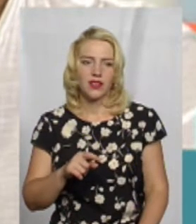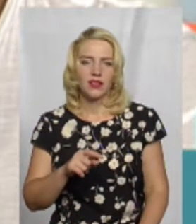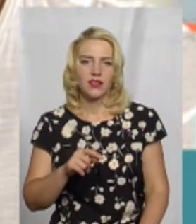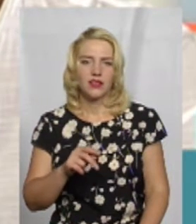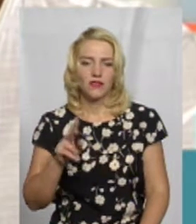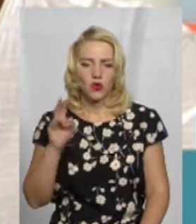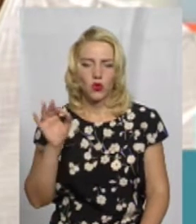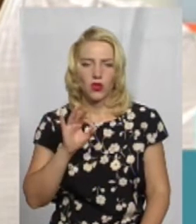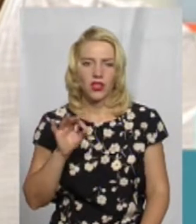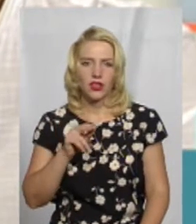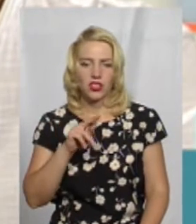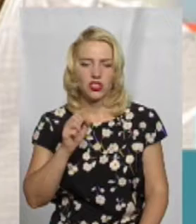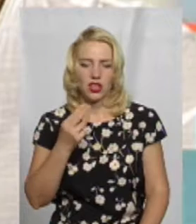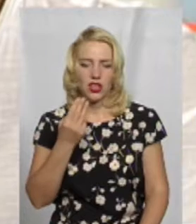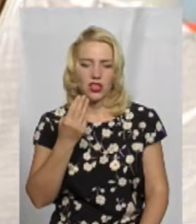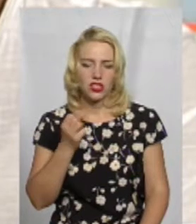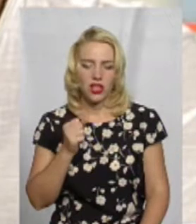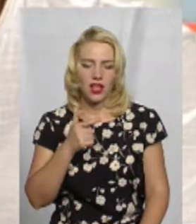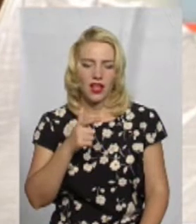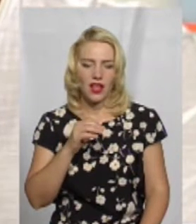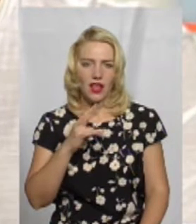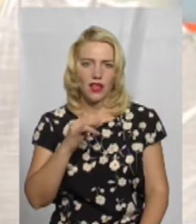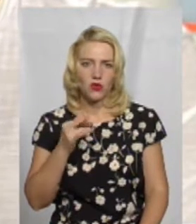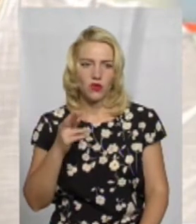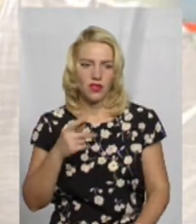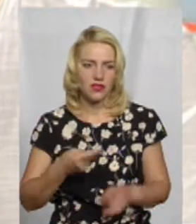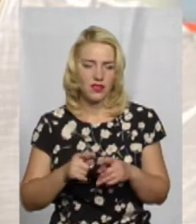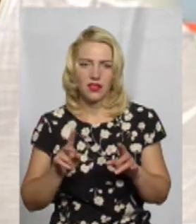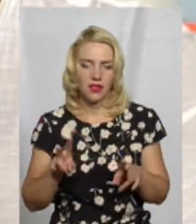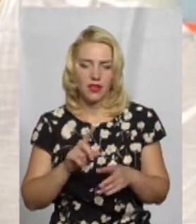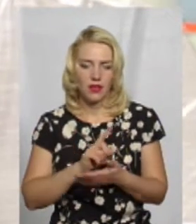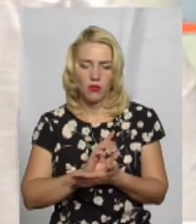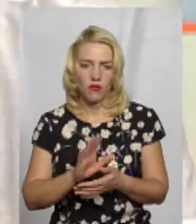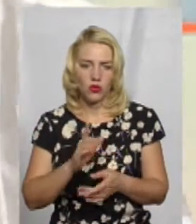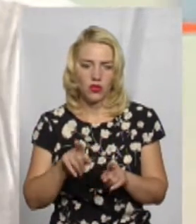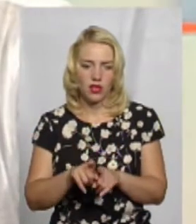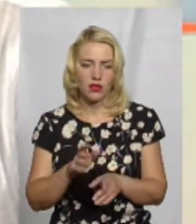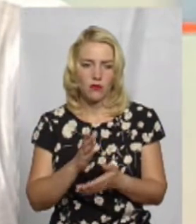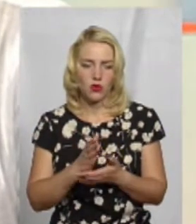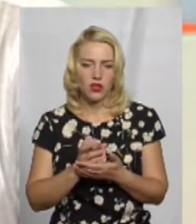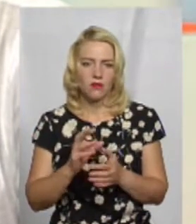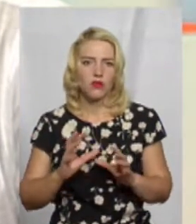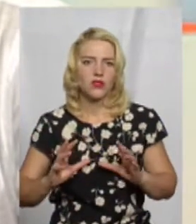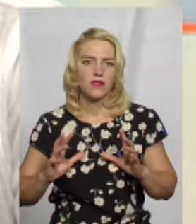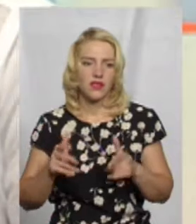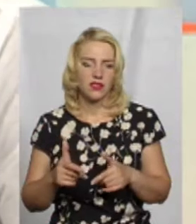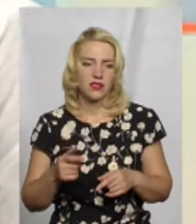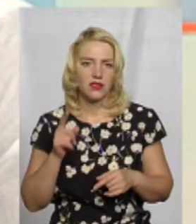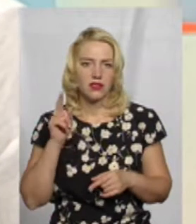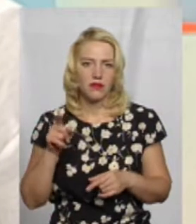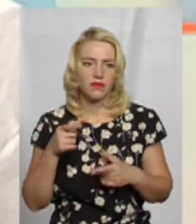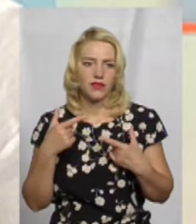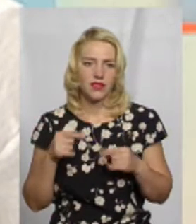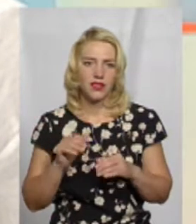туалетах. Це не повинно так бути, особливо в освіті, там,